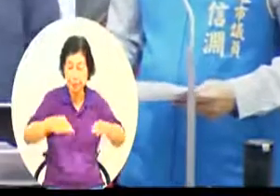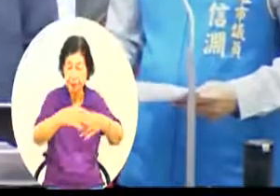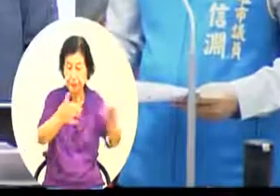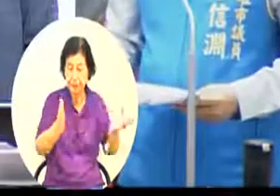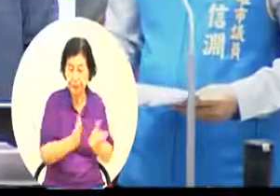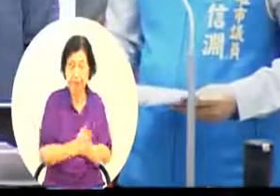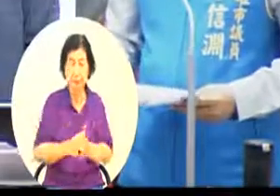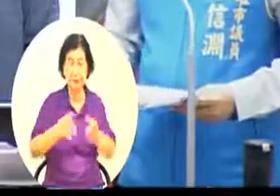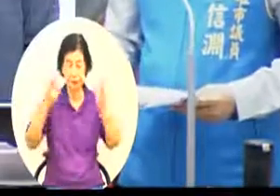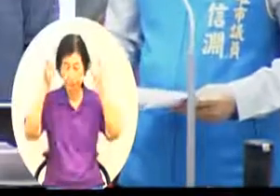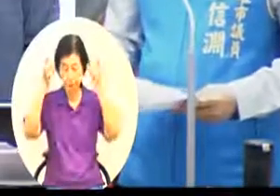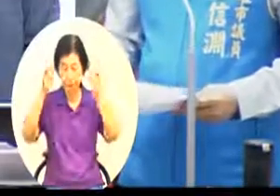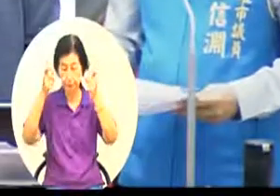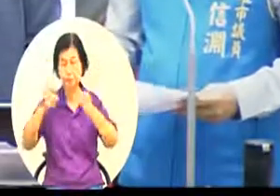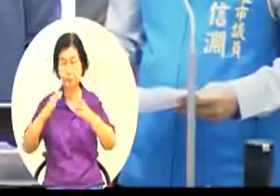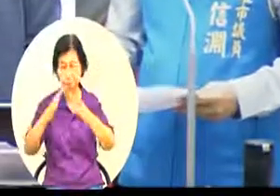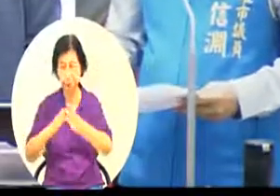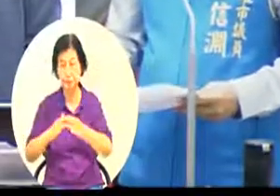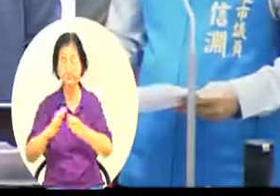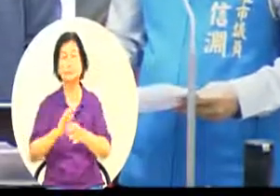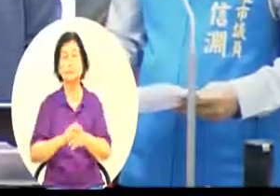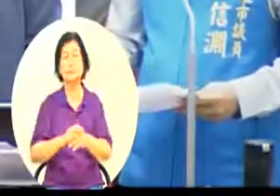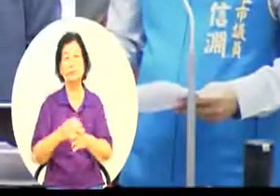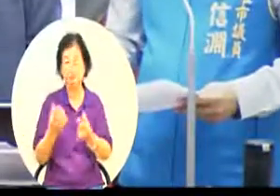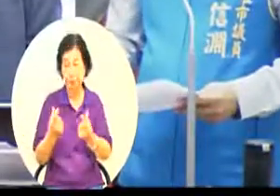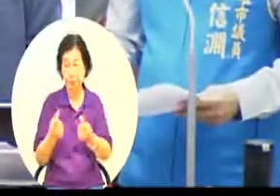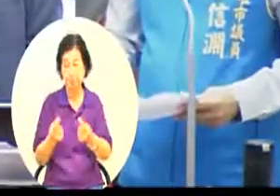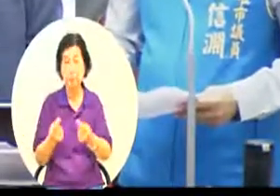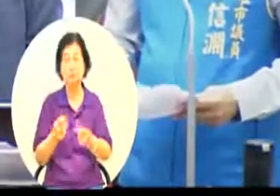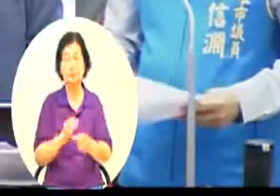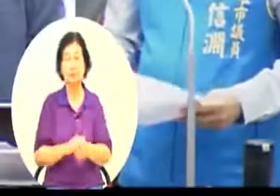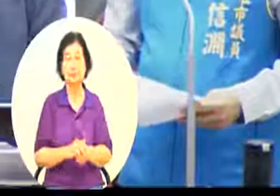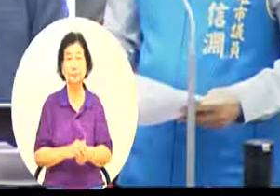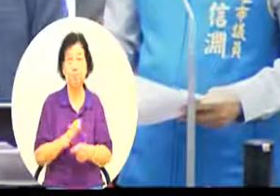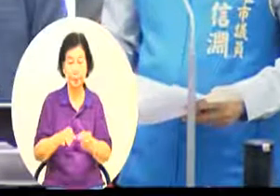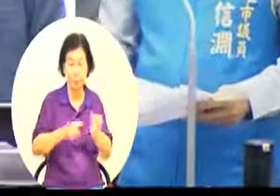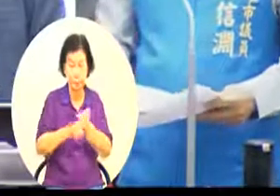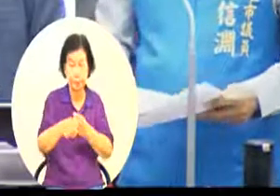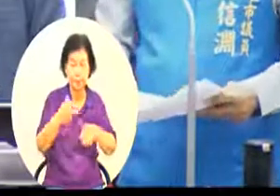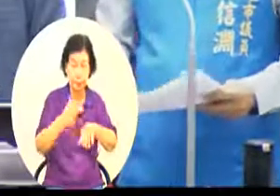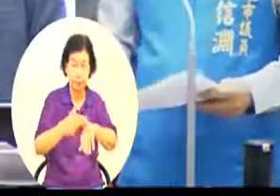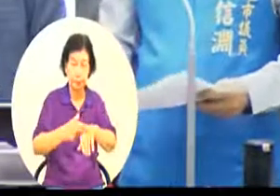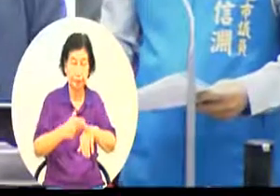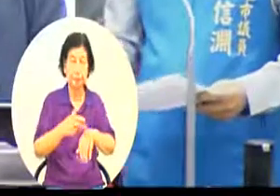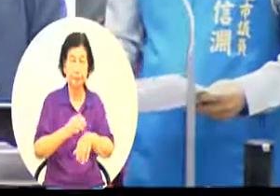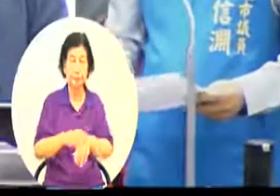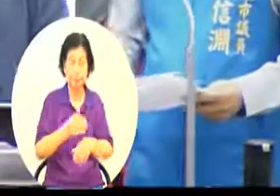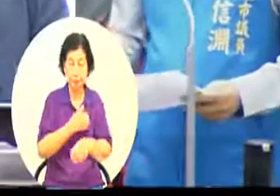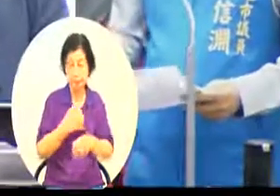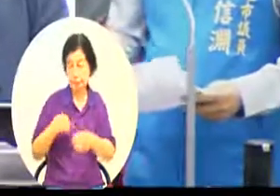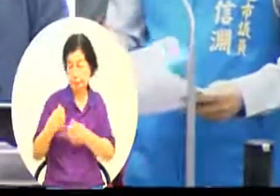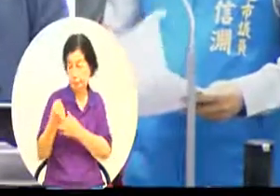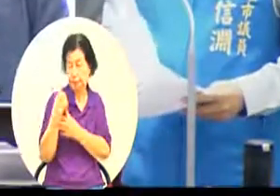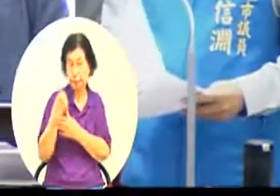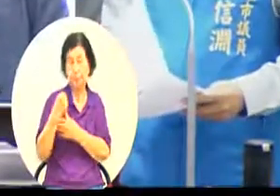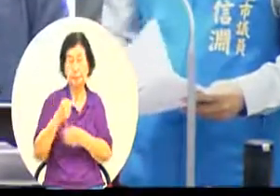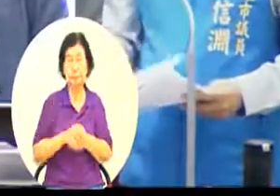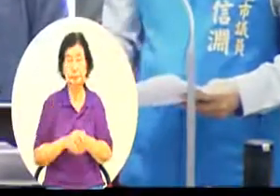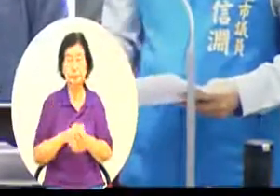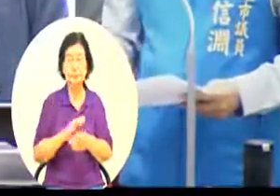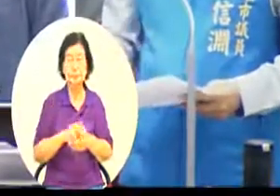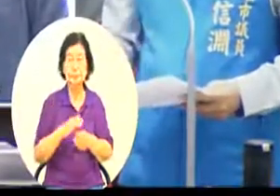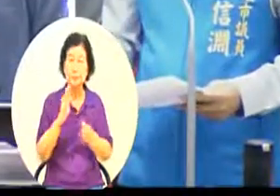市也是成员之一，我们都有专业、有能力来做这个克